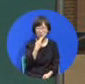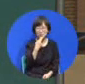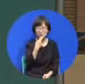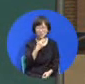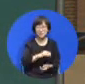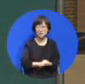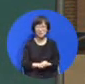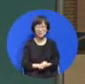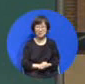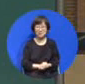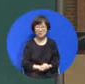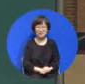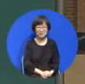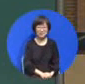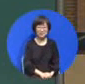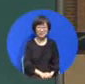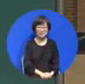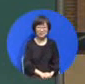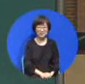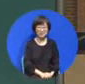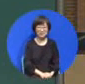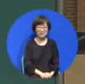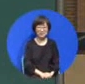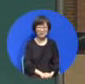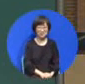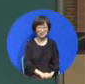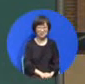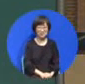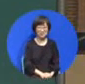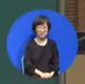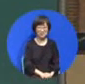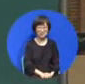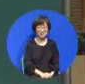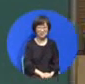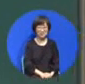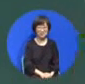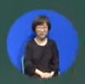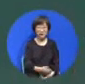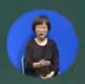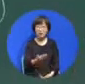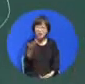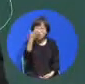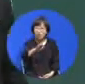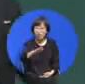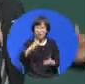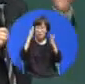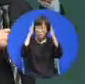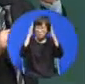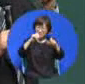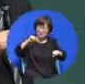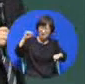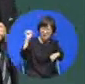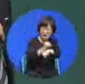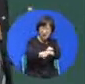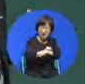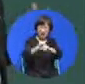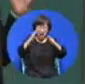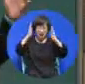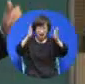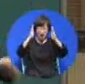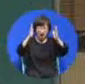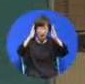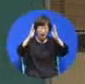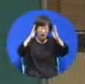guess that's a good thing. 그거 하나만. That one good thing. 근데 공부 잘한 사람일수록 머리를 많이 써야 되죠.